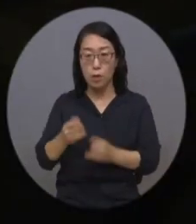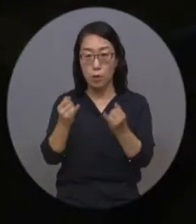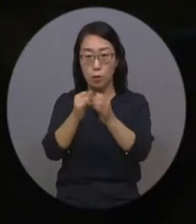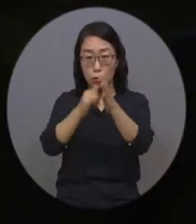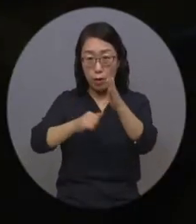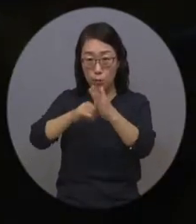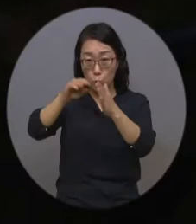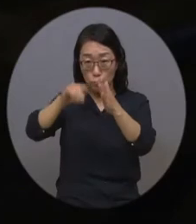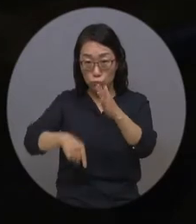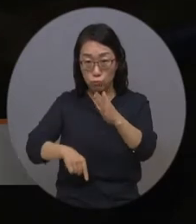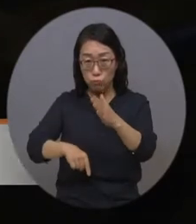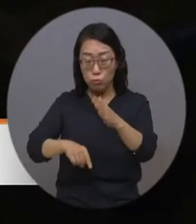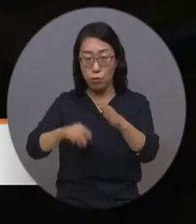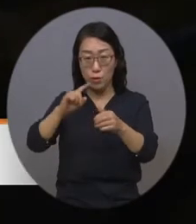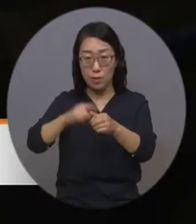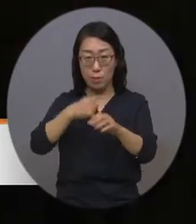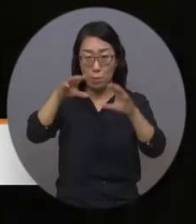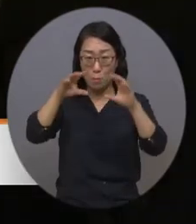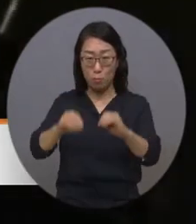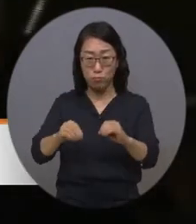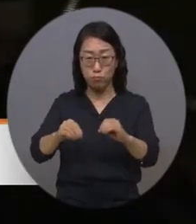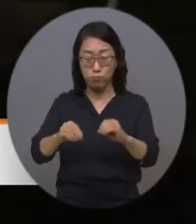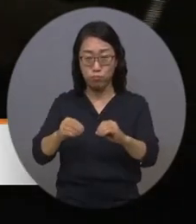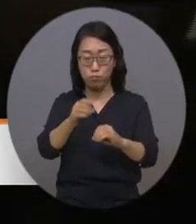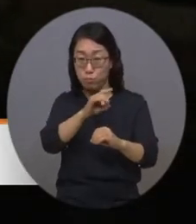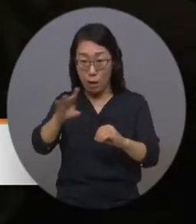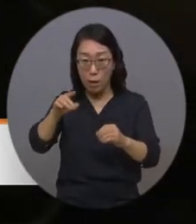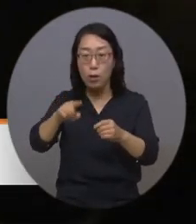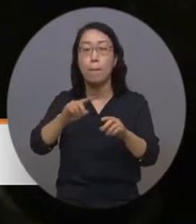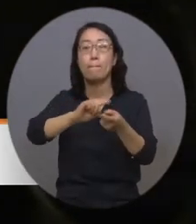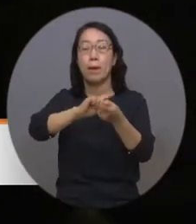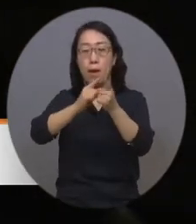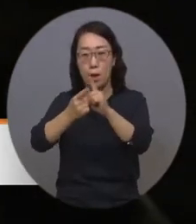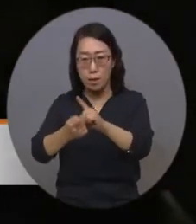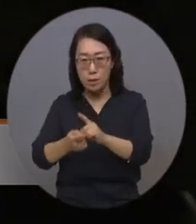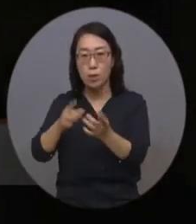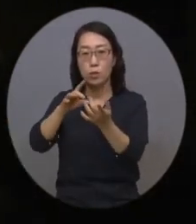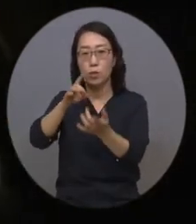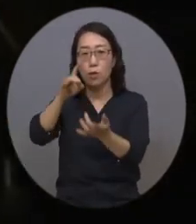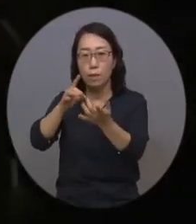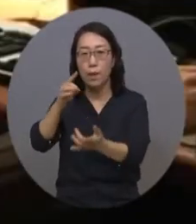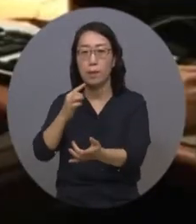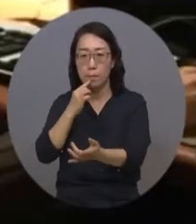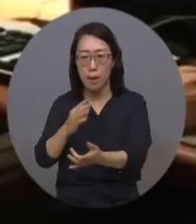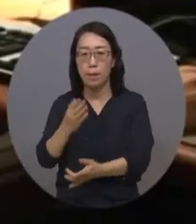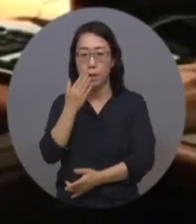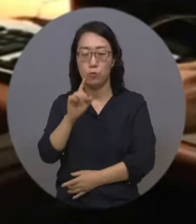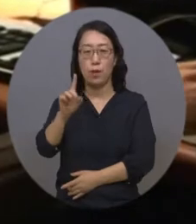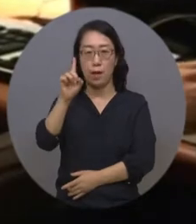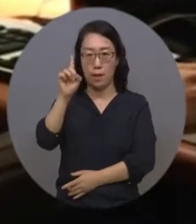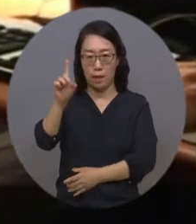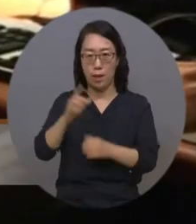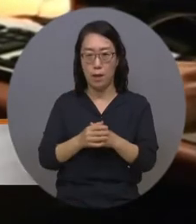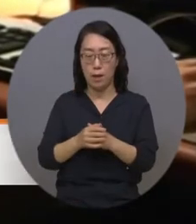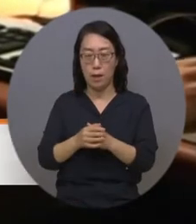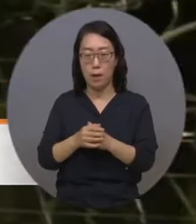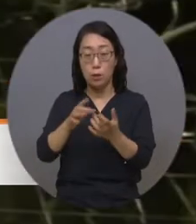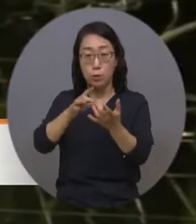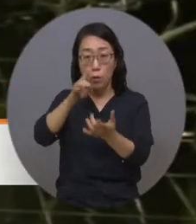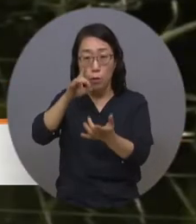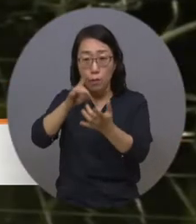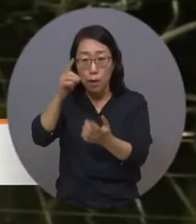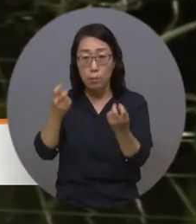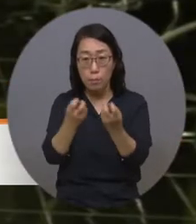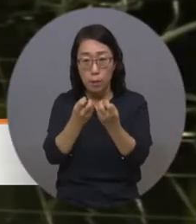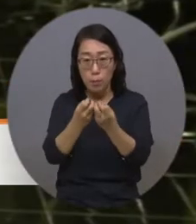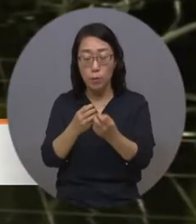셧다운제가 폐지됨에 따라 문체부의 게임 시간 선택제만 운용됩니다. 게임 시간 선택제는 만 18세